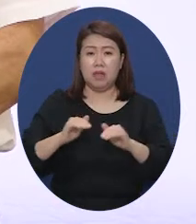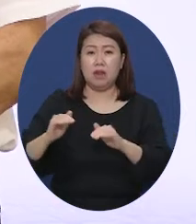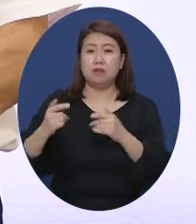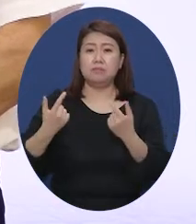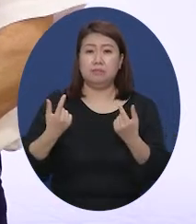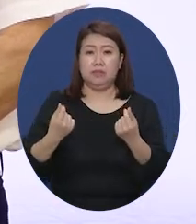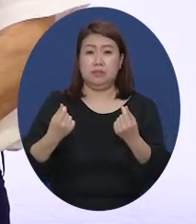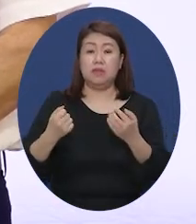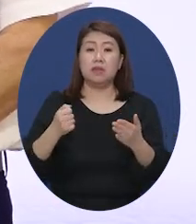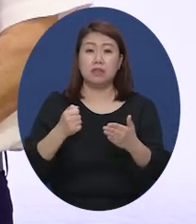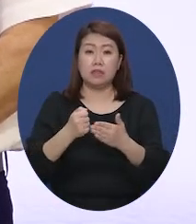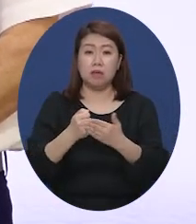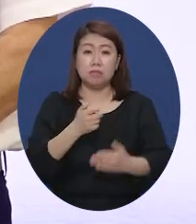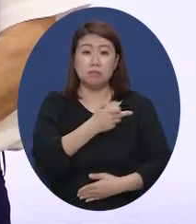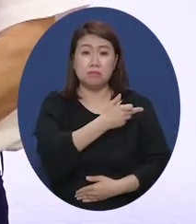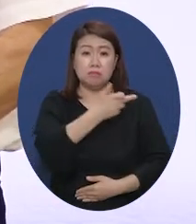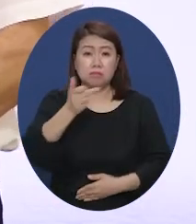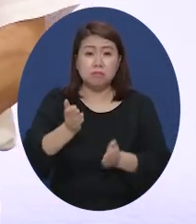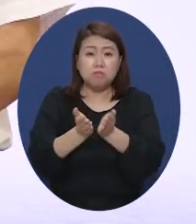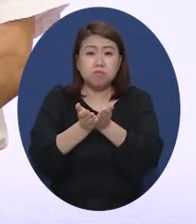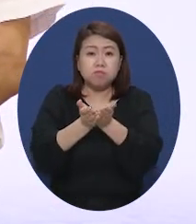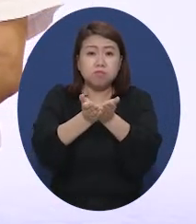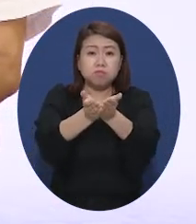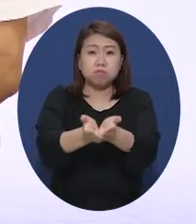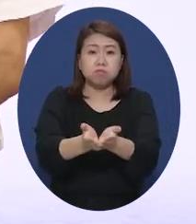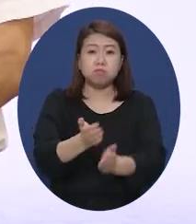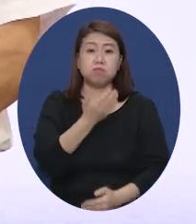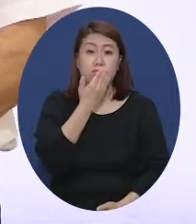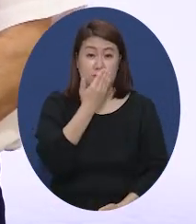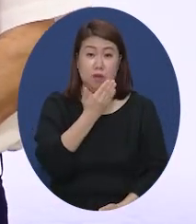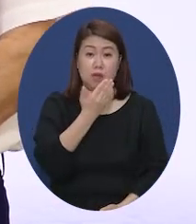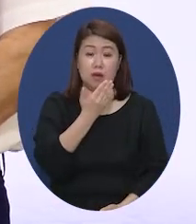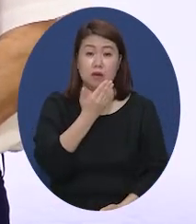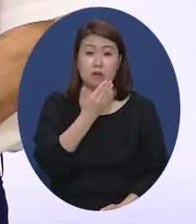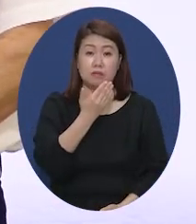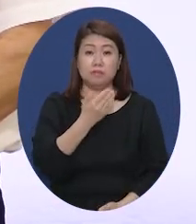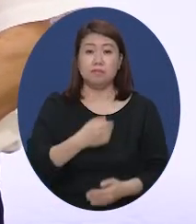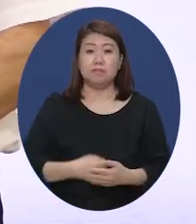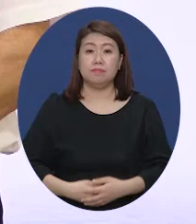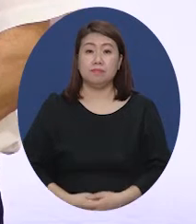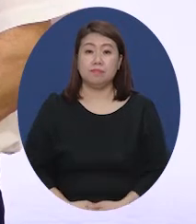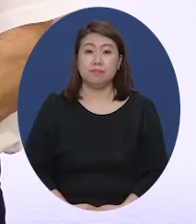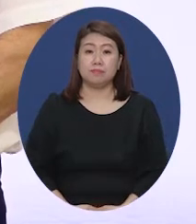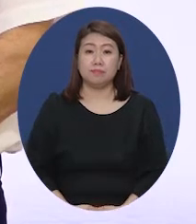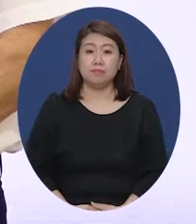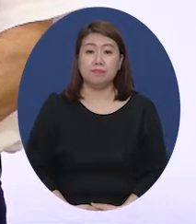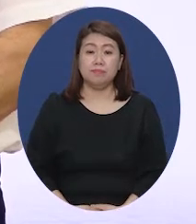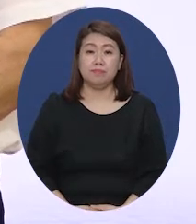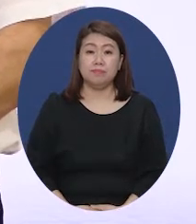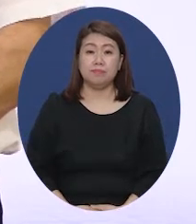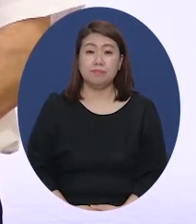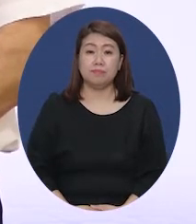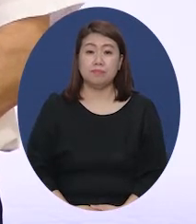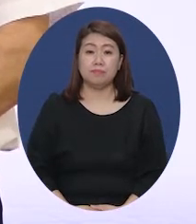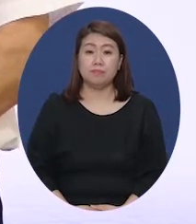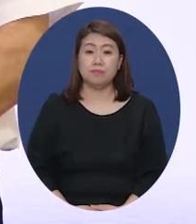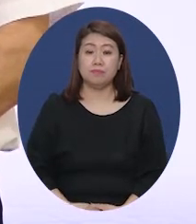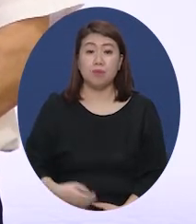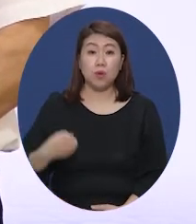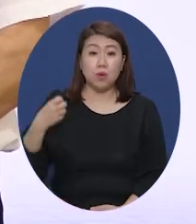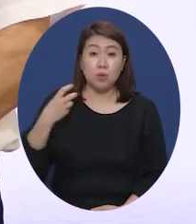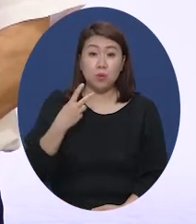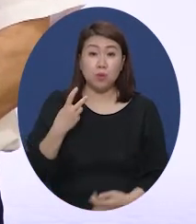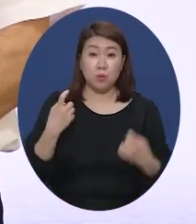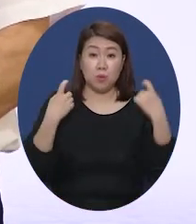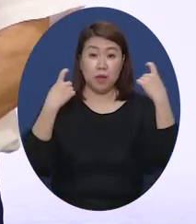가깝기 때문에 저렇게 큰 1만 톤까지도 들어온다 그러더라고요. 수위가 어느 정도 높으면은. 그 다음에